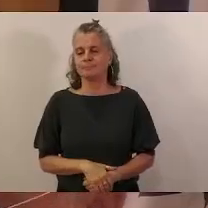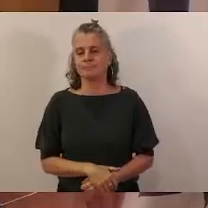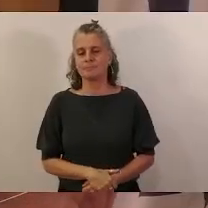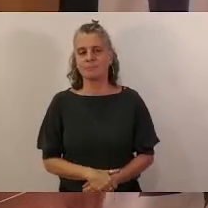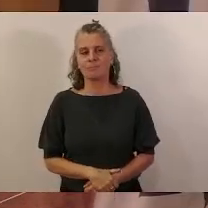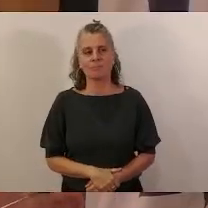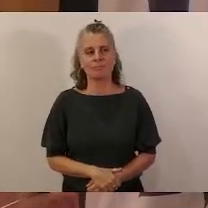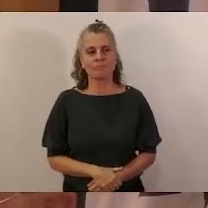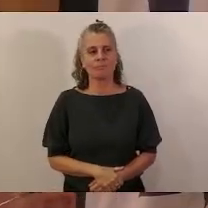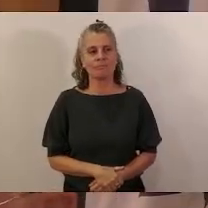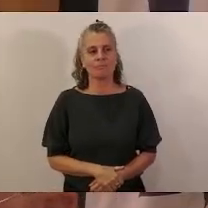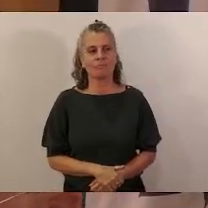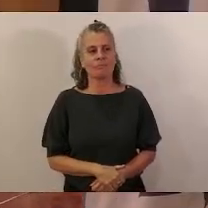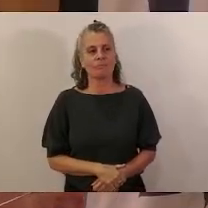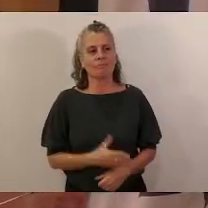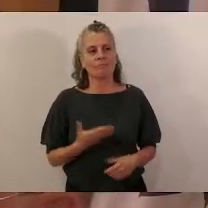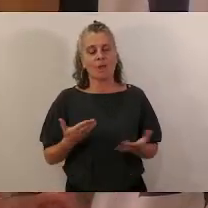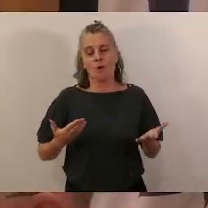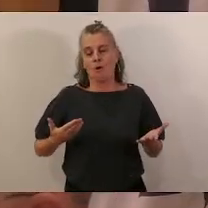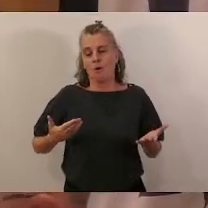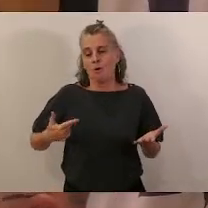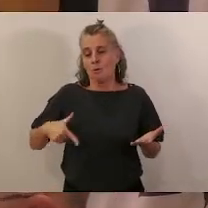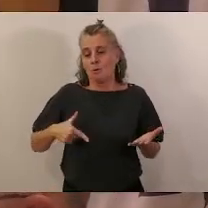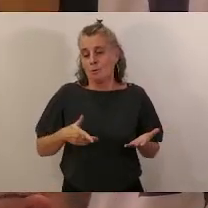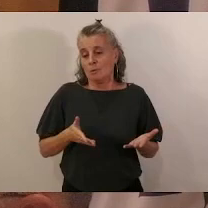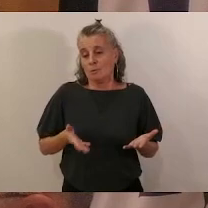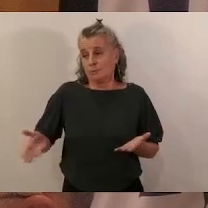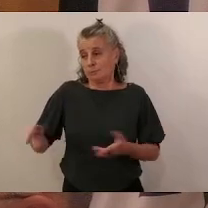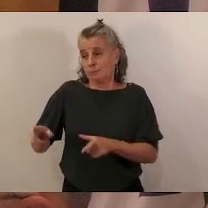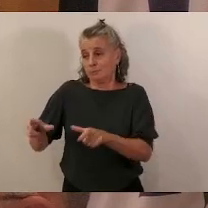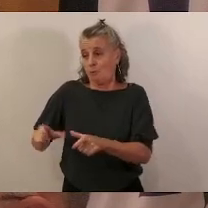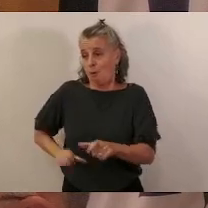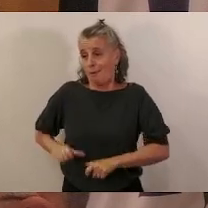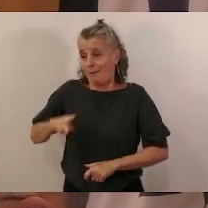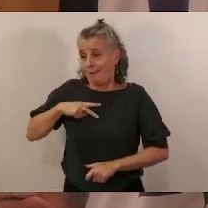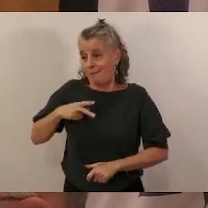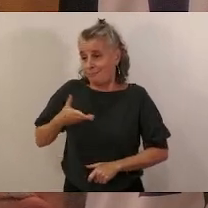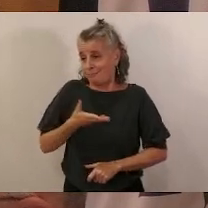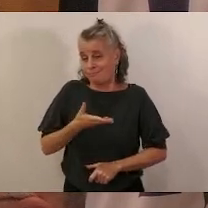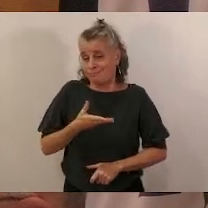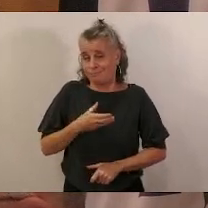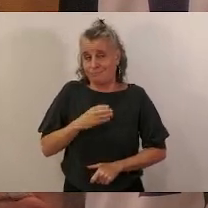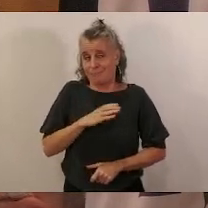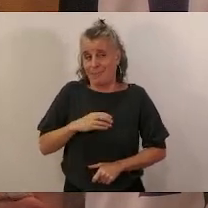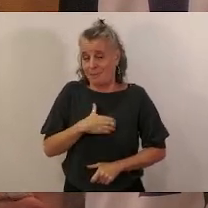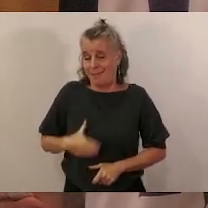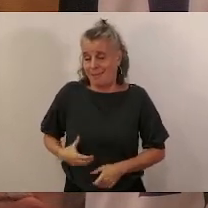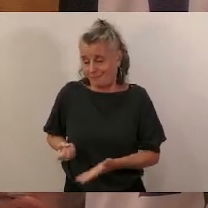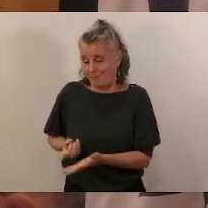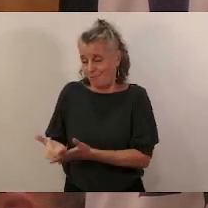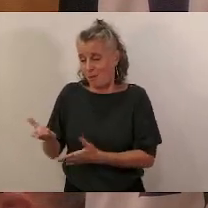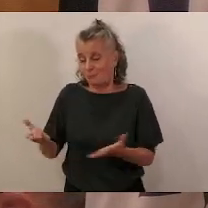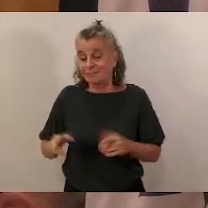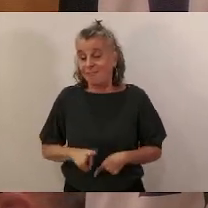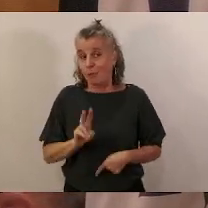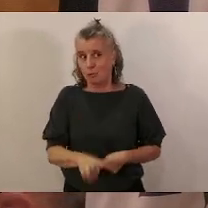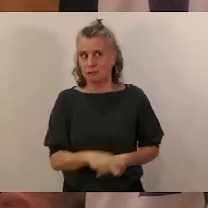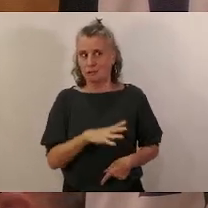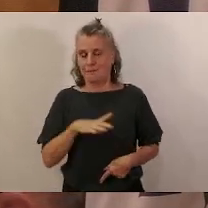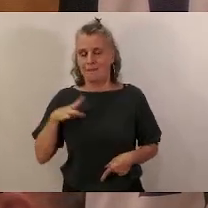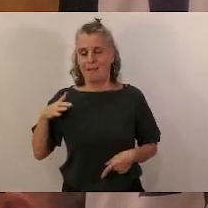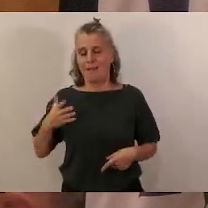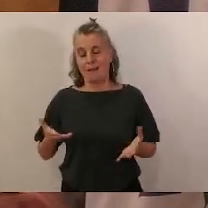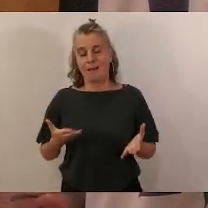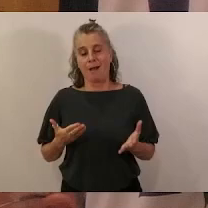Moi, j'informe mes collègues, Madame la Maire, que j'aurai l'honneur vendredi de présenter en conseil municipal la